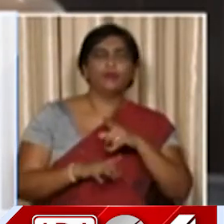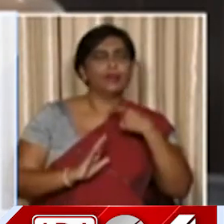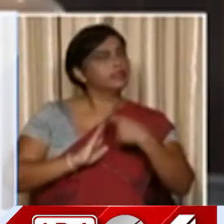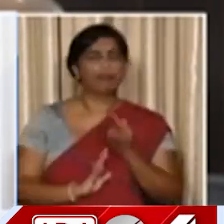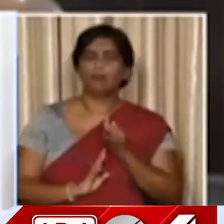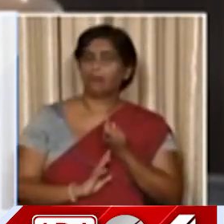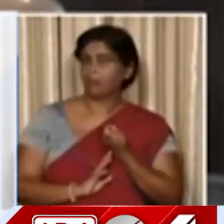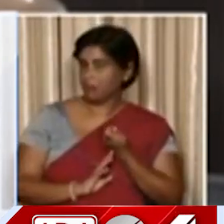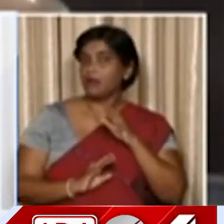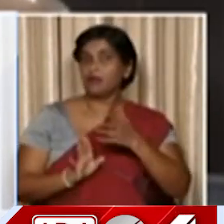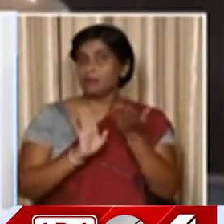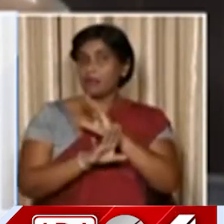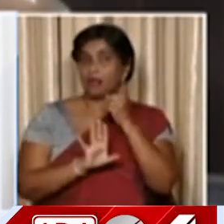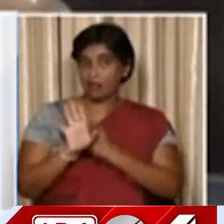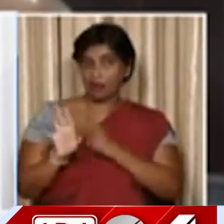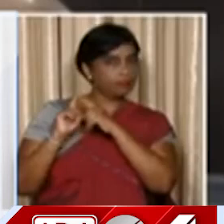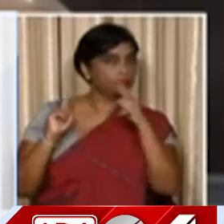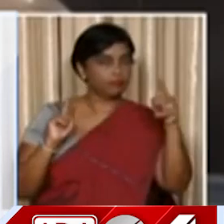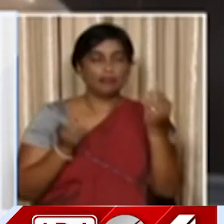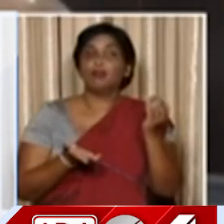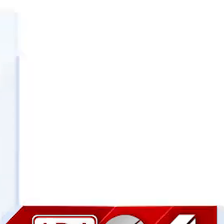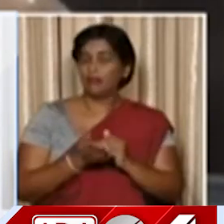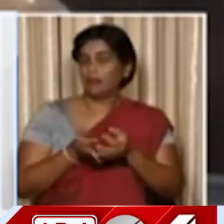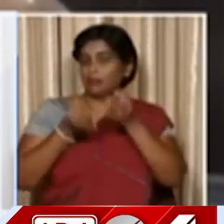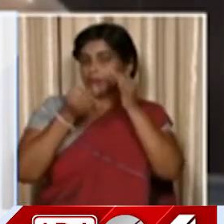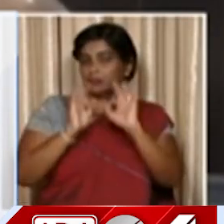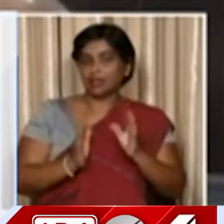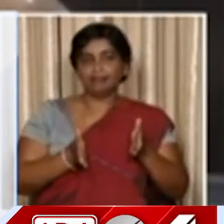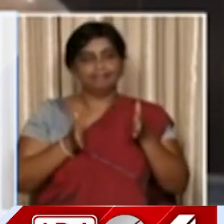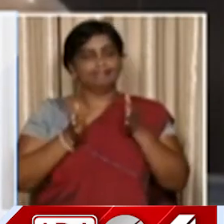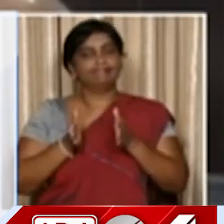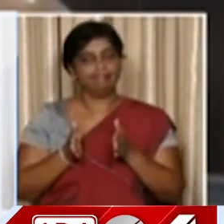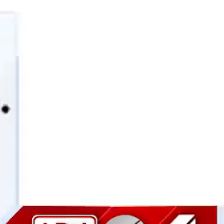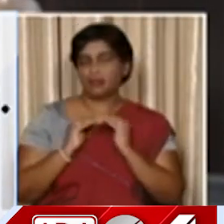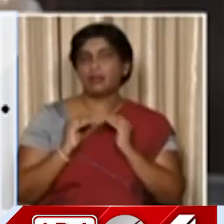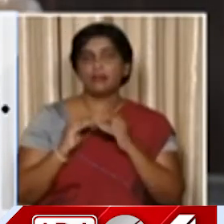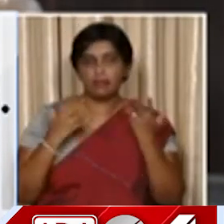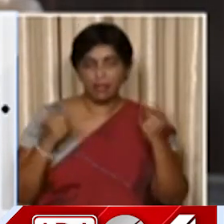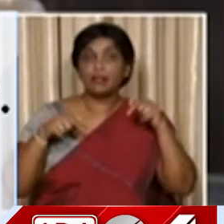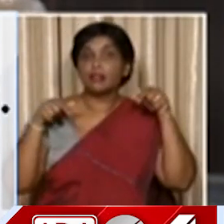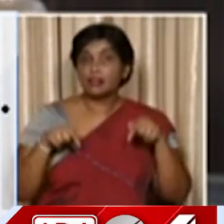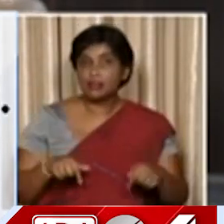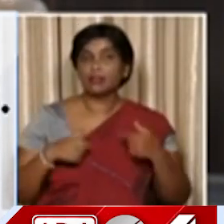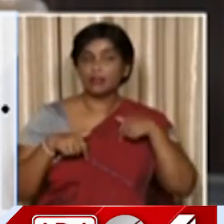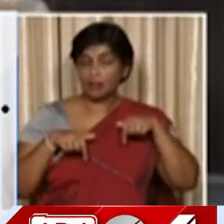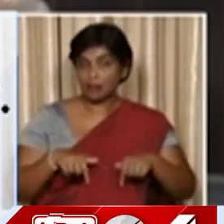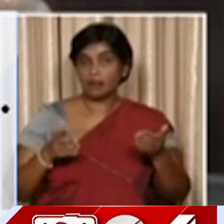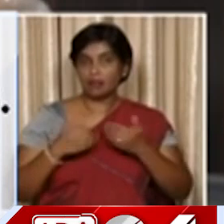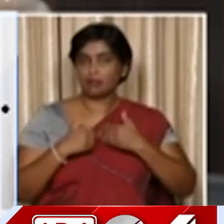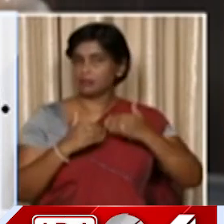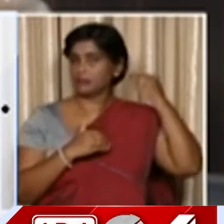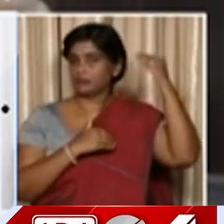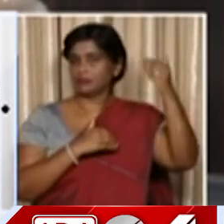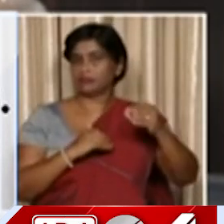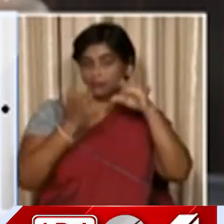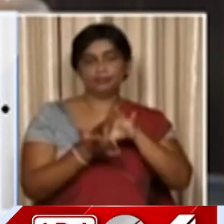ලංකා ආර්ථිකය පසුගිය වසර කාලය තුල යලිත් පීල්ල මත තබන්නට දැන් අපට හැකි වී තිබෙනවා දැන් අපි දීර්ඝ කාලීන තිරසර පීවර